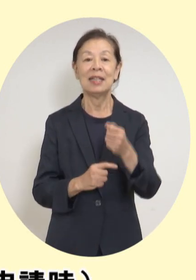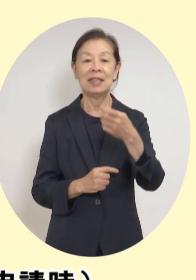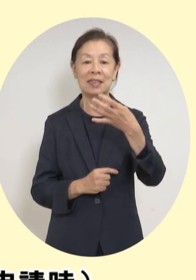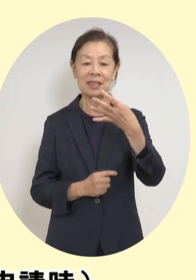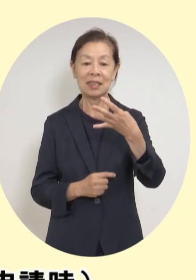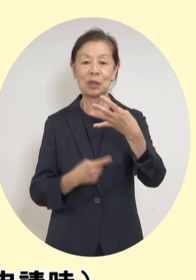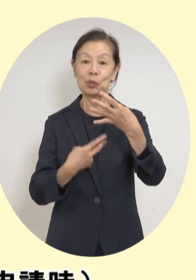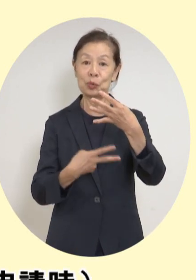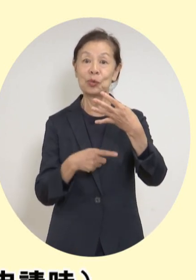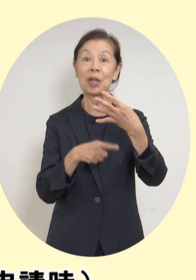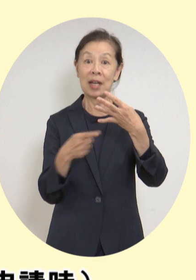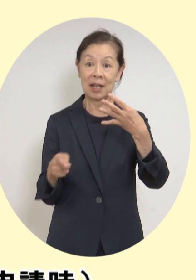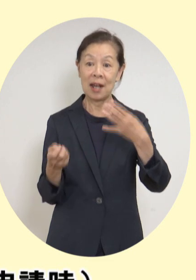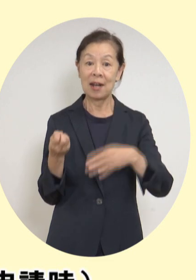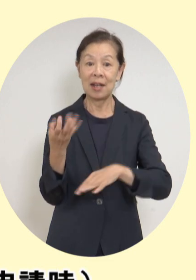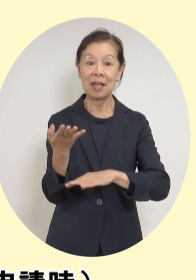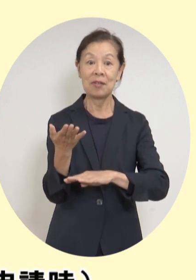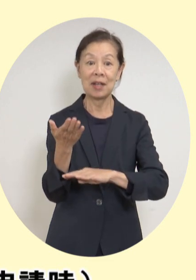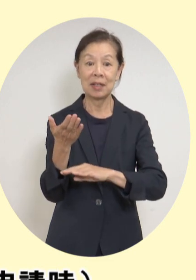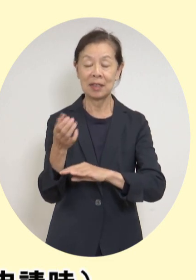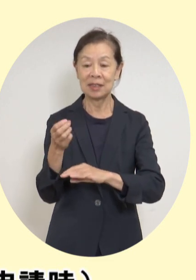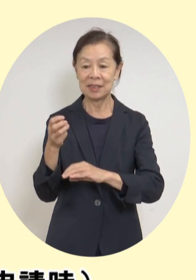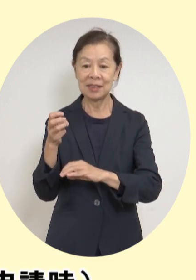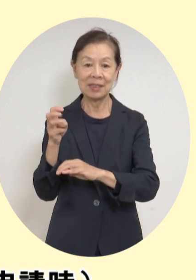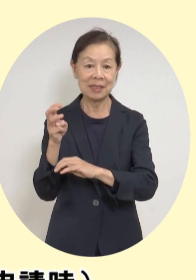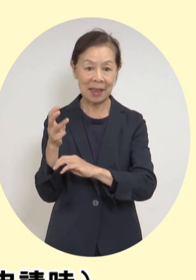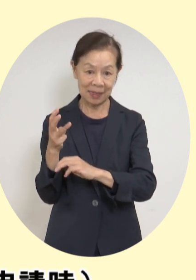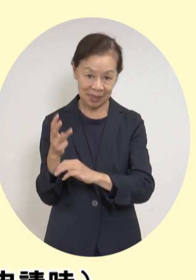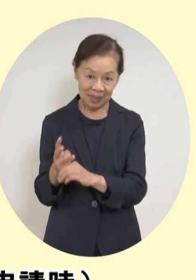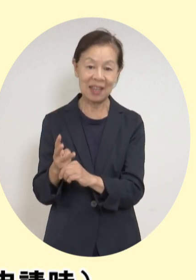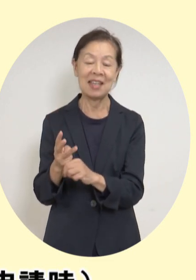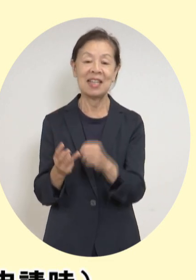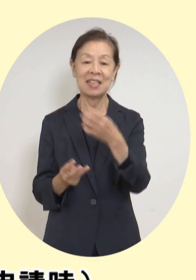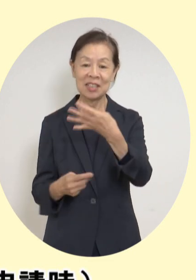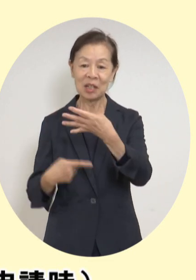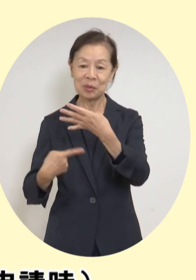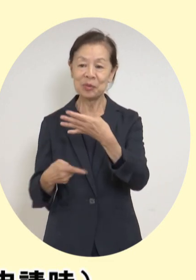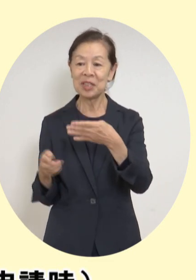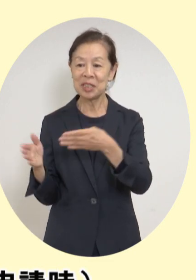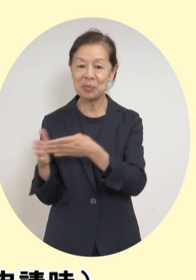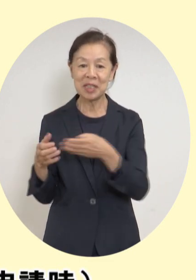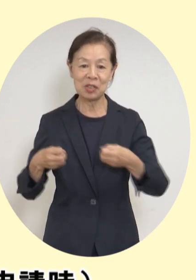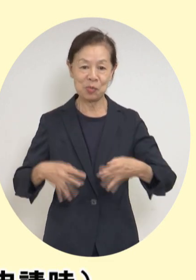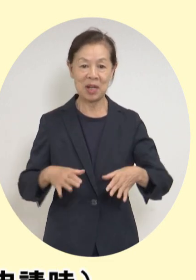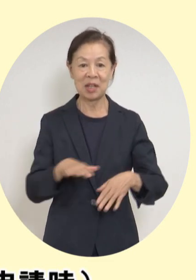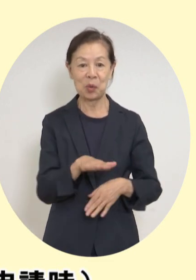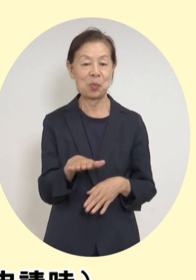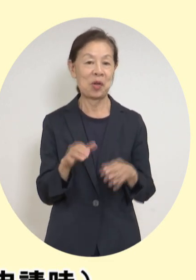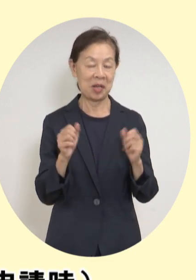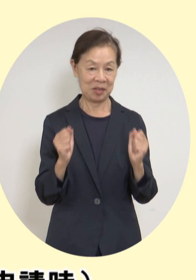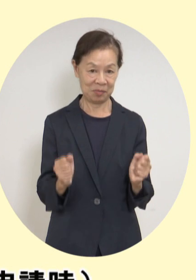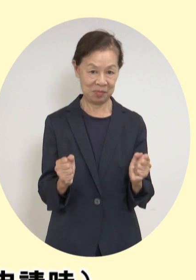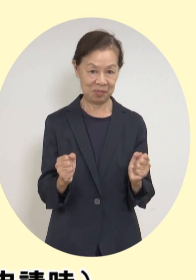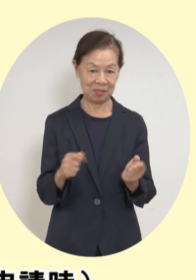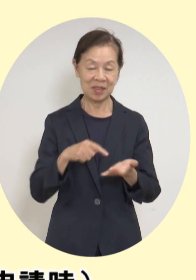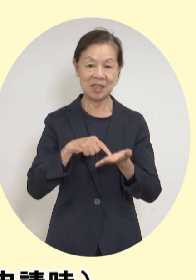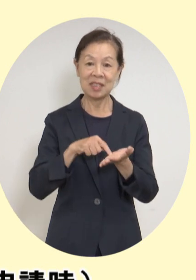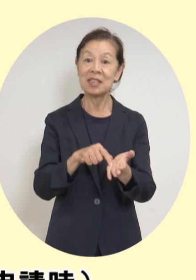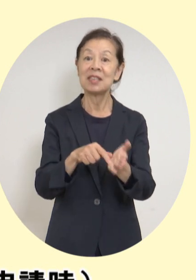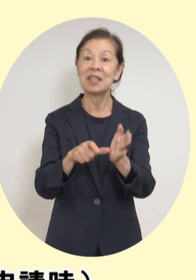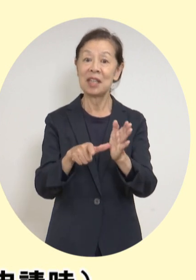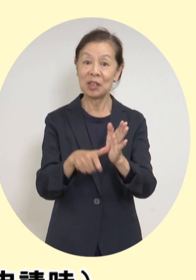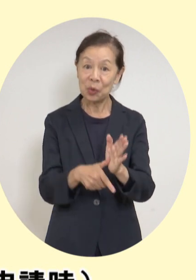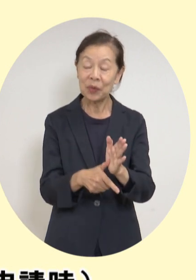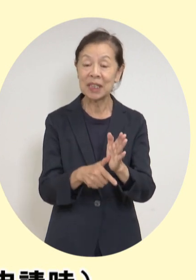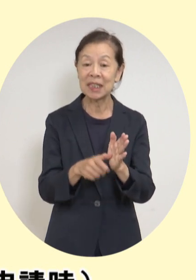から令和3年4月1日までの間に生まれたお子さんがいる。申請時に保育サービスを利